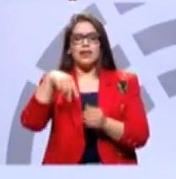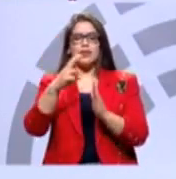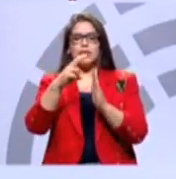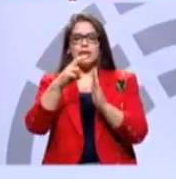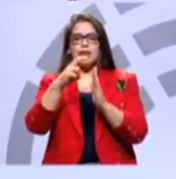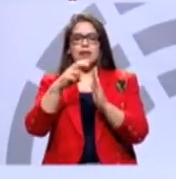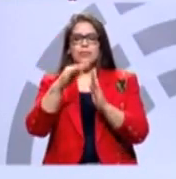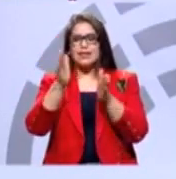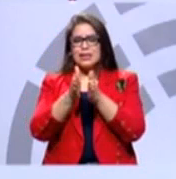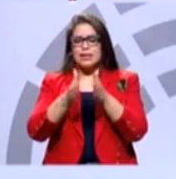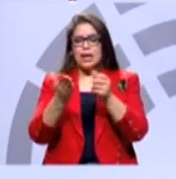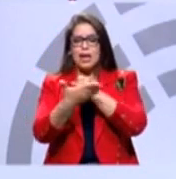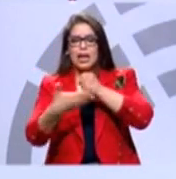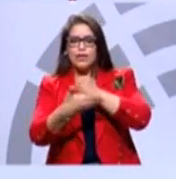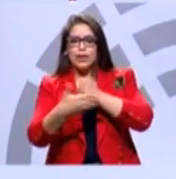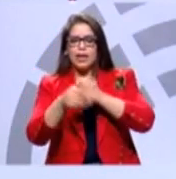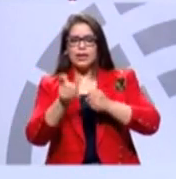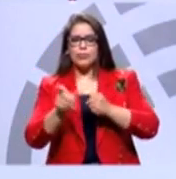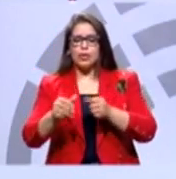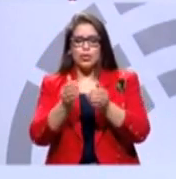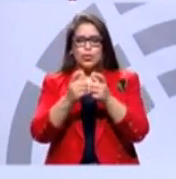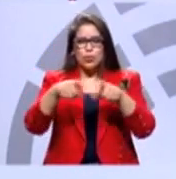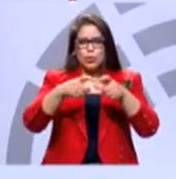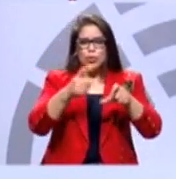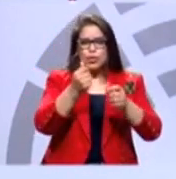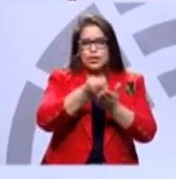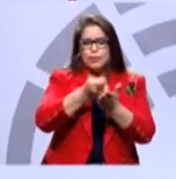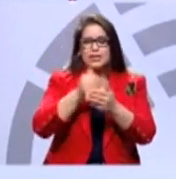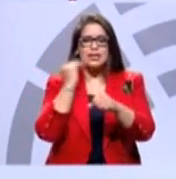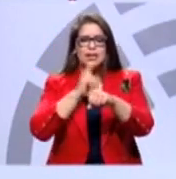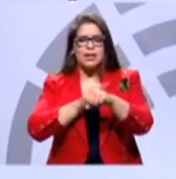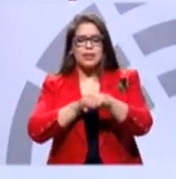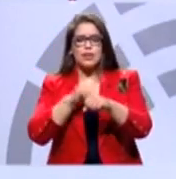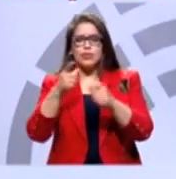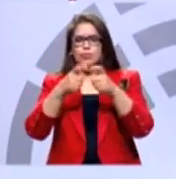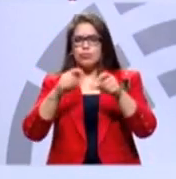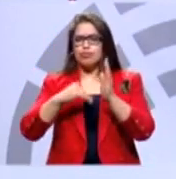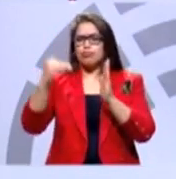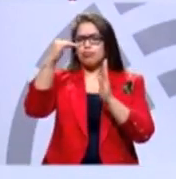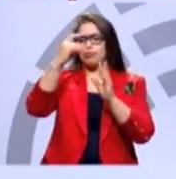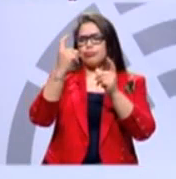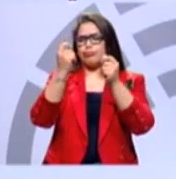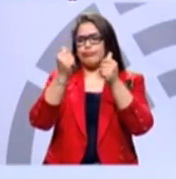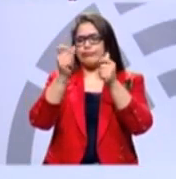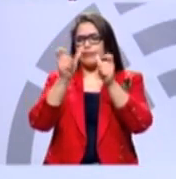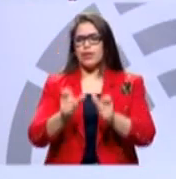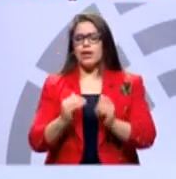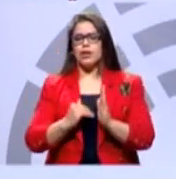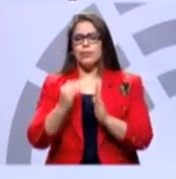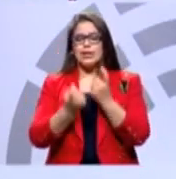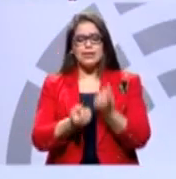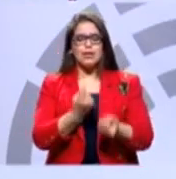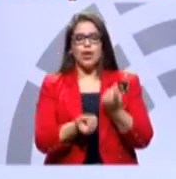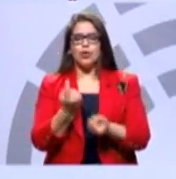قوانين تمكنوا الصغار الفلاحين من قروض صغيره ميسره وسريعه دون فوائد تساعد على مجابهه غلاء البذور